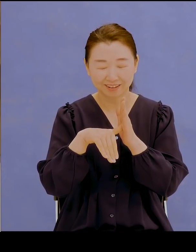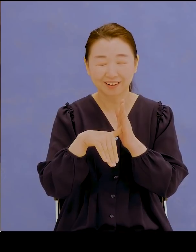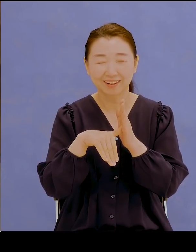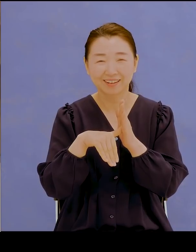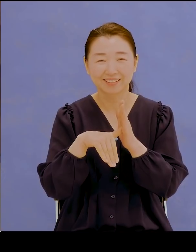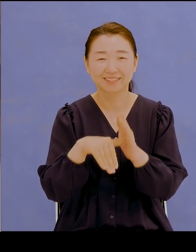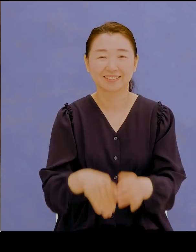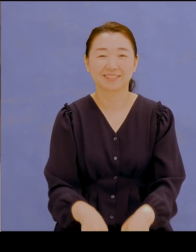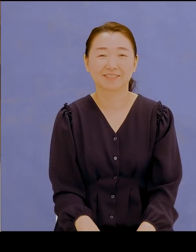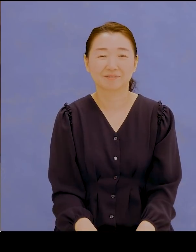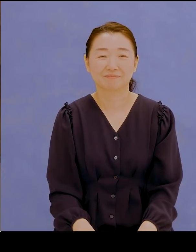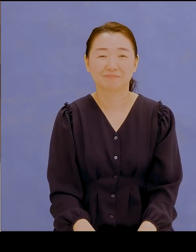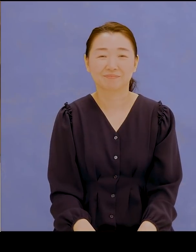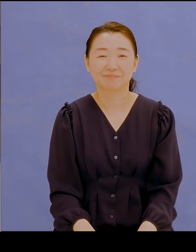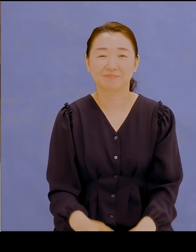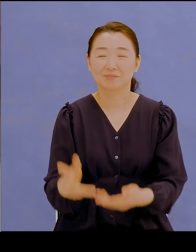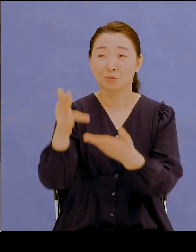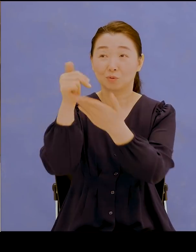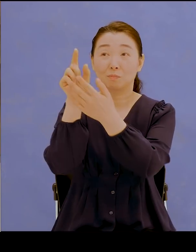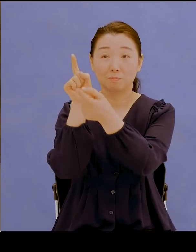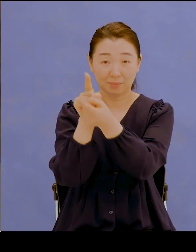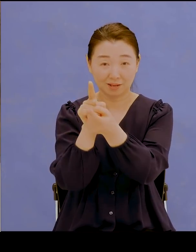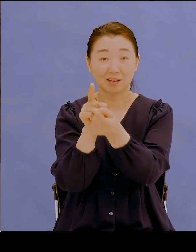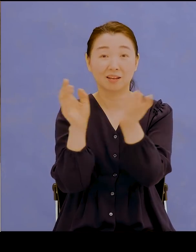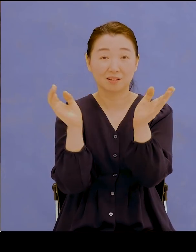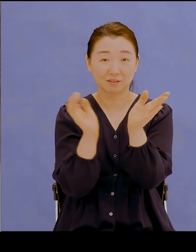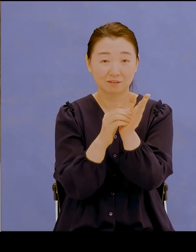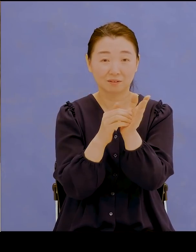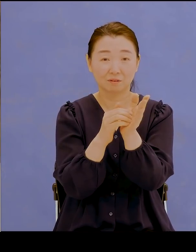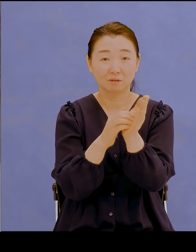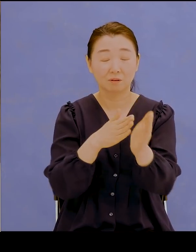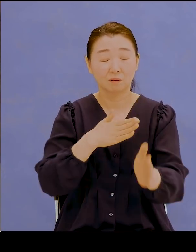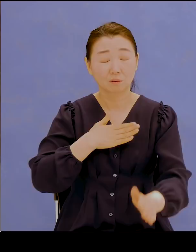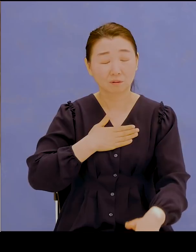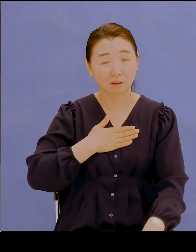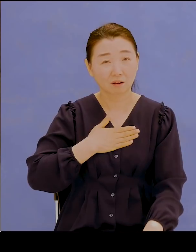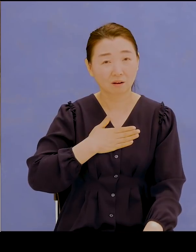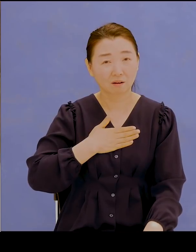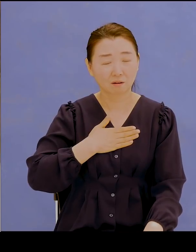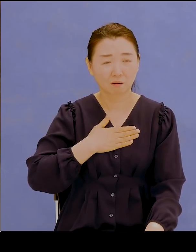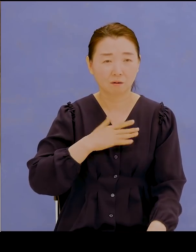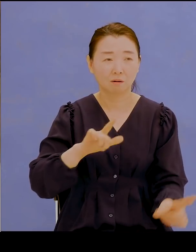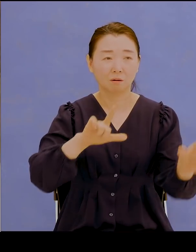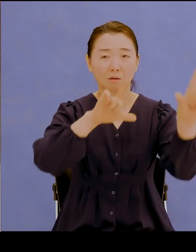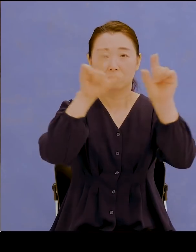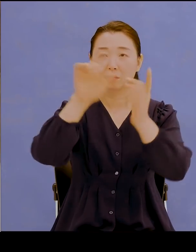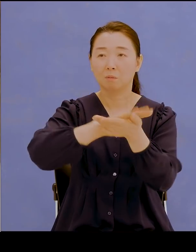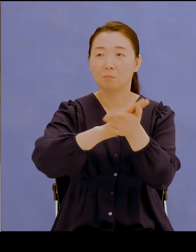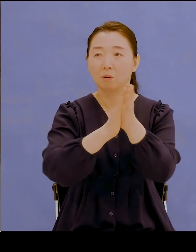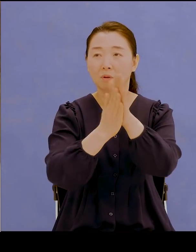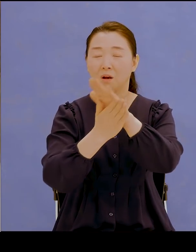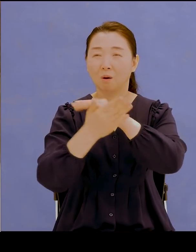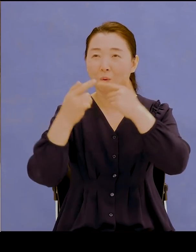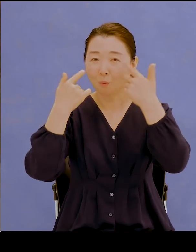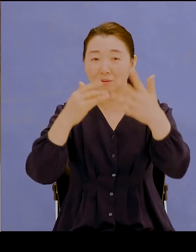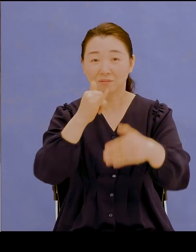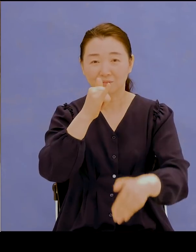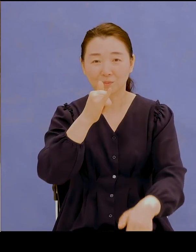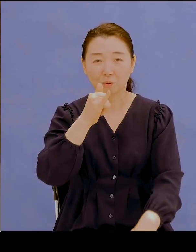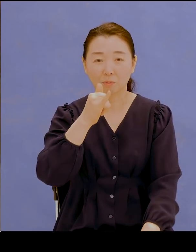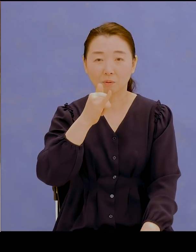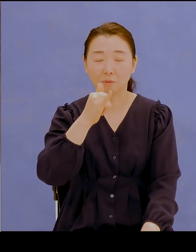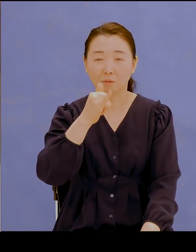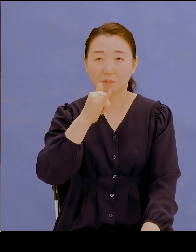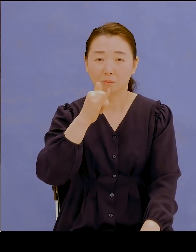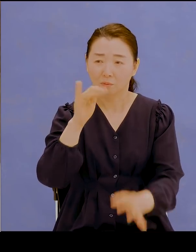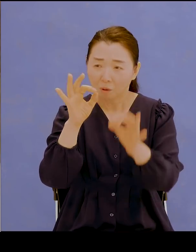본격적으로 말씀드리겠지만 네. 그렇게 해서 이제 주님을 만난 다음에 제가 완전히 제가 느낄 정도로 이렇게 삶이 좀 바뀌었잖아요. 네네. 그렇게 하니까 이렇게 보는